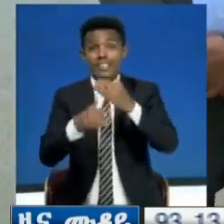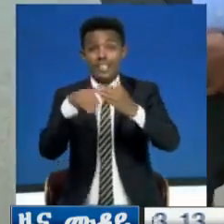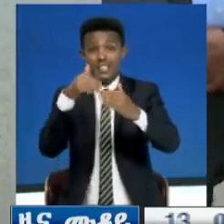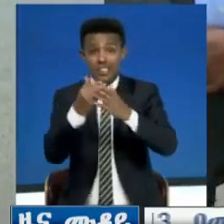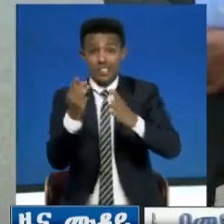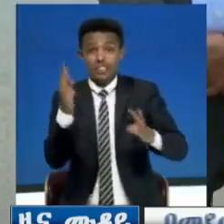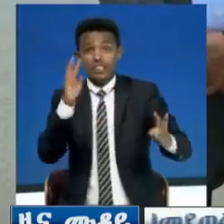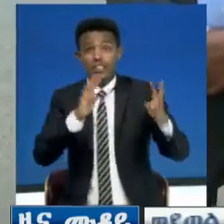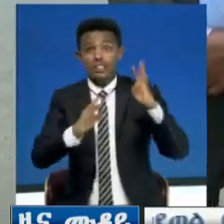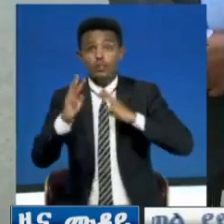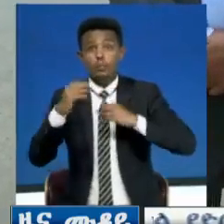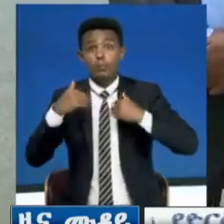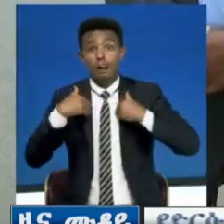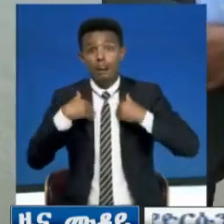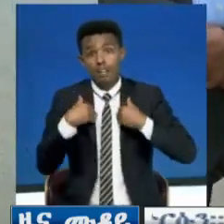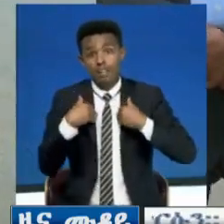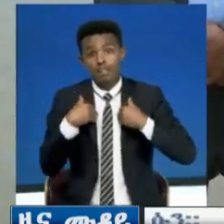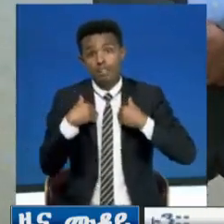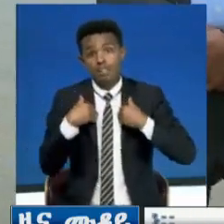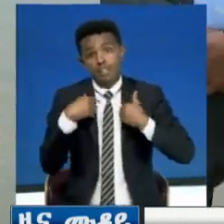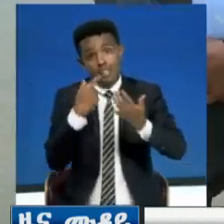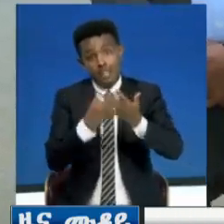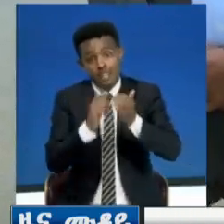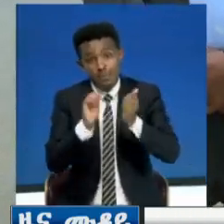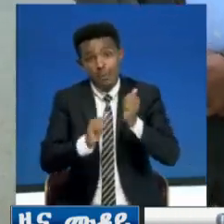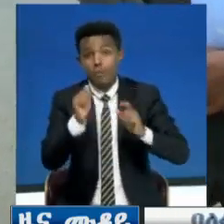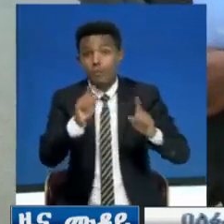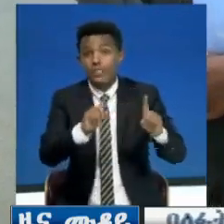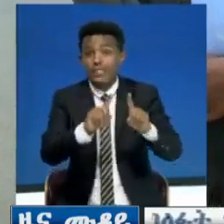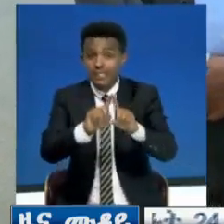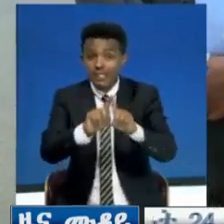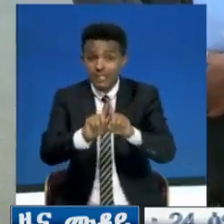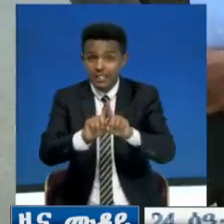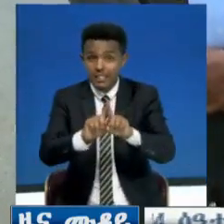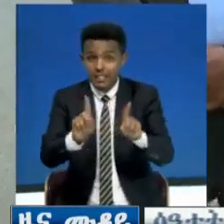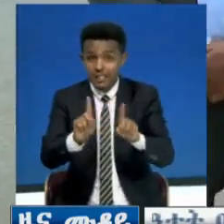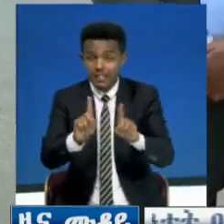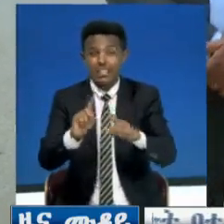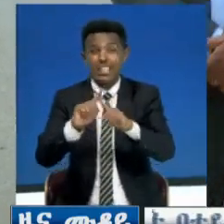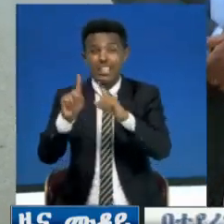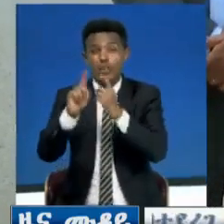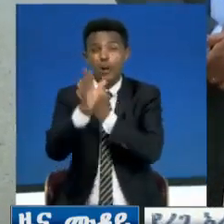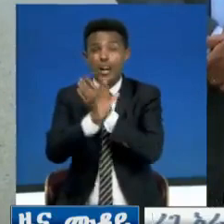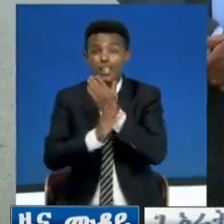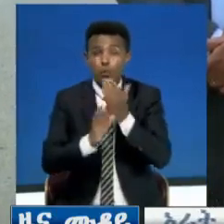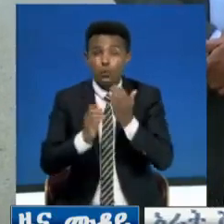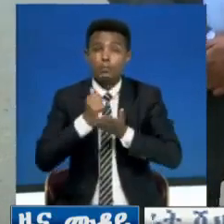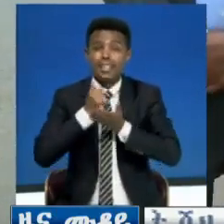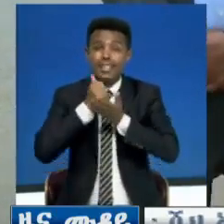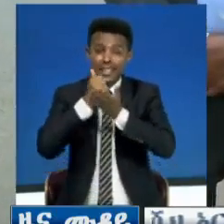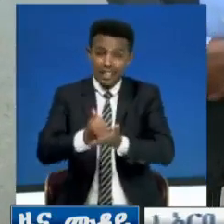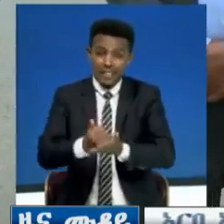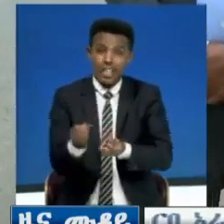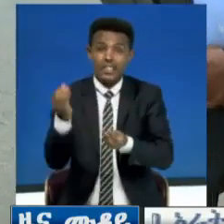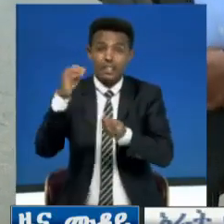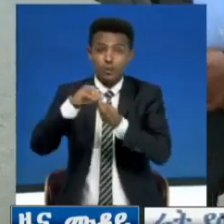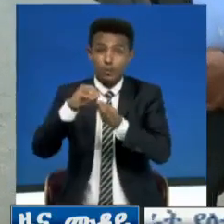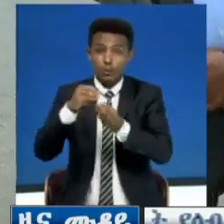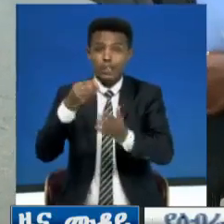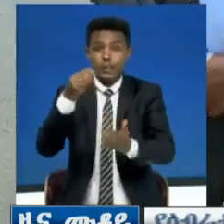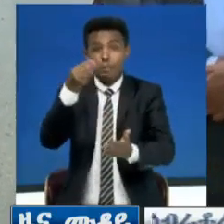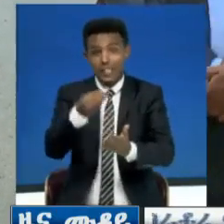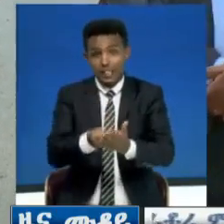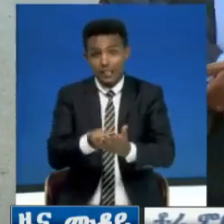አለ። ግን ያንንም አልፎ ግን ከተለያዩ ሀገሮች እገዛ እንደዚሁም ግዥም እንግዲህ